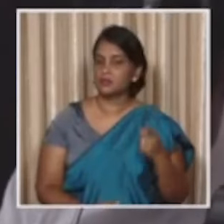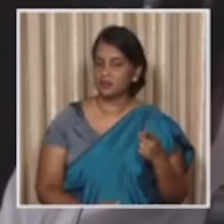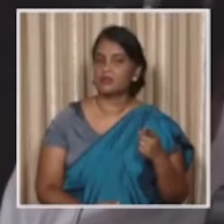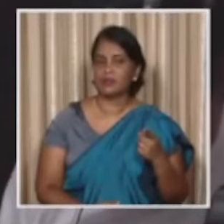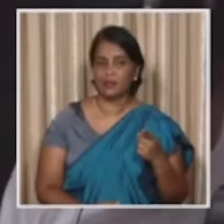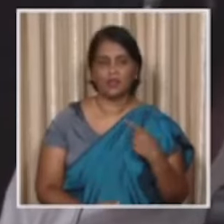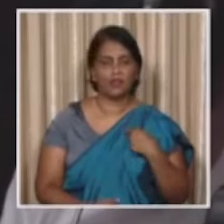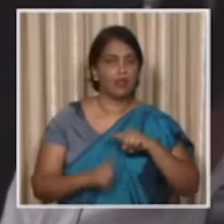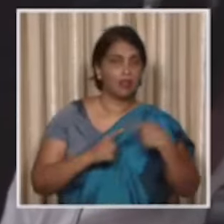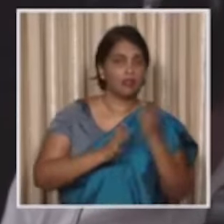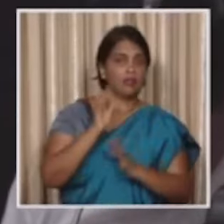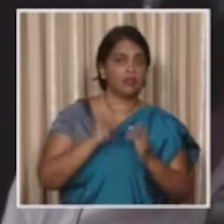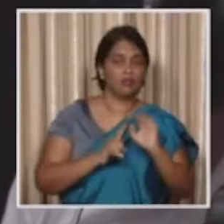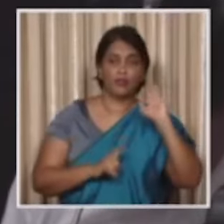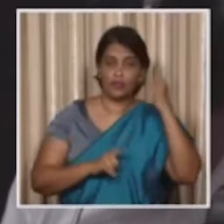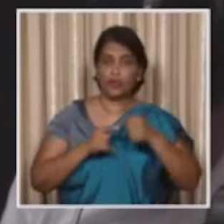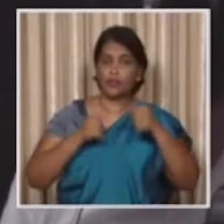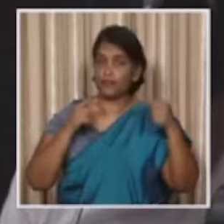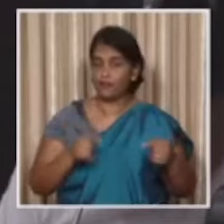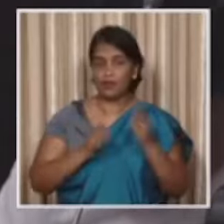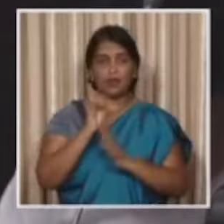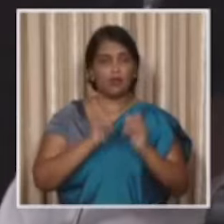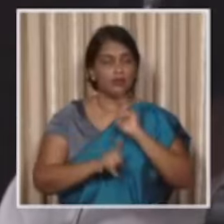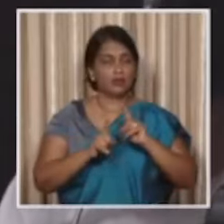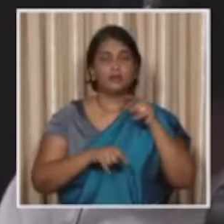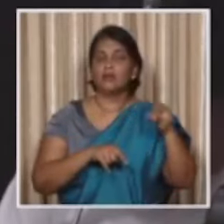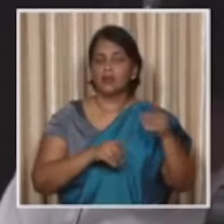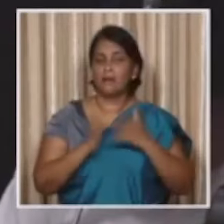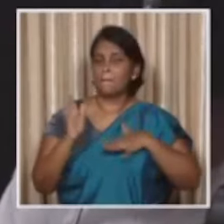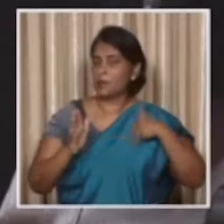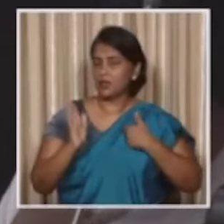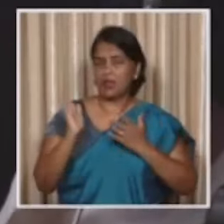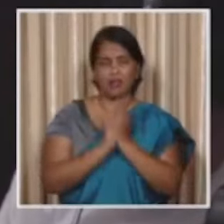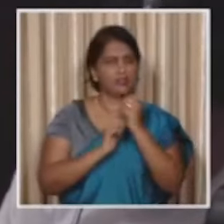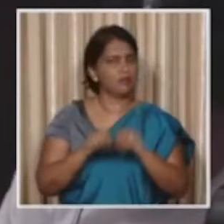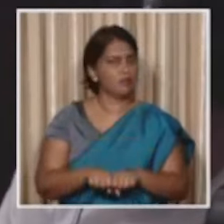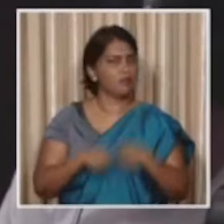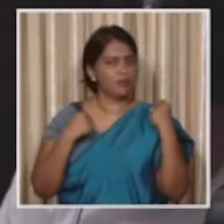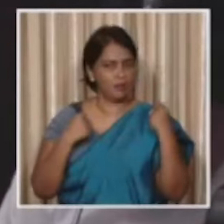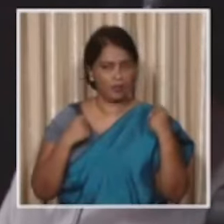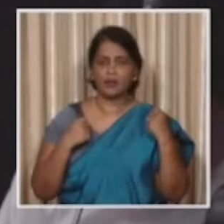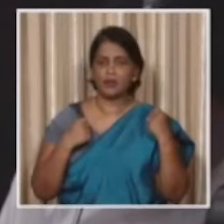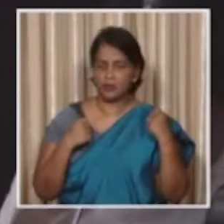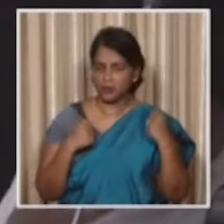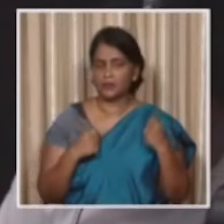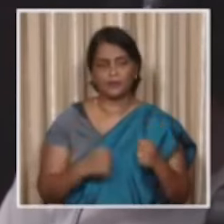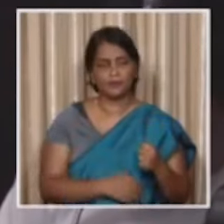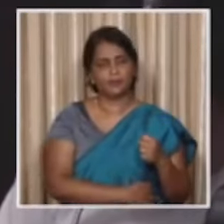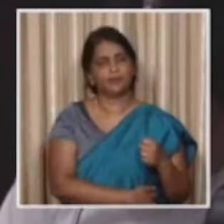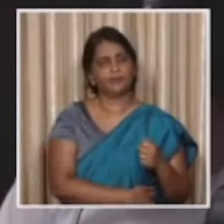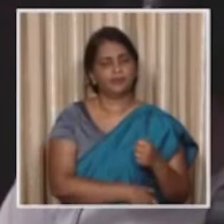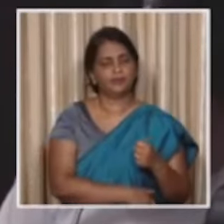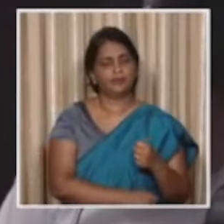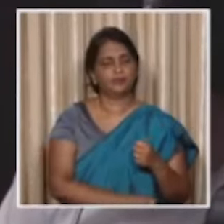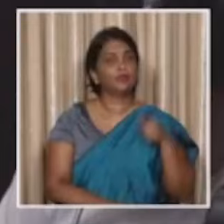පැත්තකින් බැලුවත් අනිත් මන්ත්‍රීවරුන්ගේ විශේෂයෙන්ම විපක්ෂයේ මන්ත්‍රීවරුන්ගේ මූලික අයිතිවාසිකම් උල්ලංඝනය වෙනවා. මූලික අයිතිවාසිකම් උල්ලංඝනය වීමක් සිද්ධ